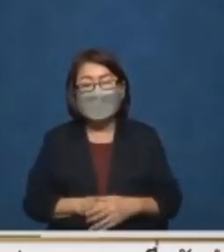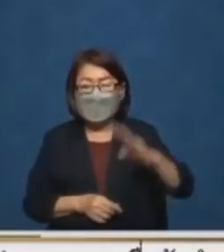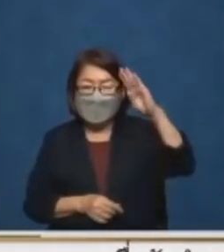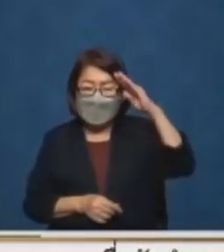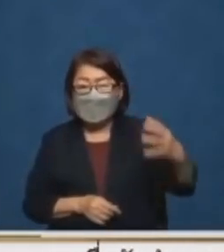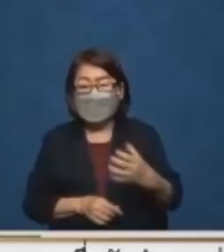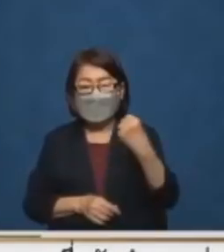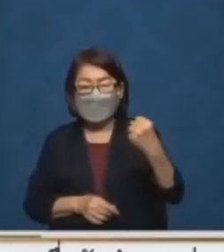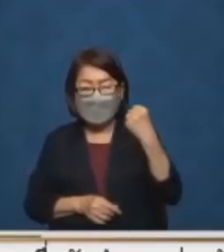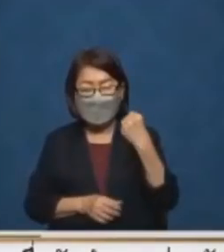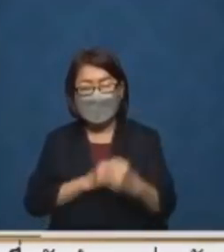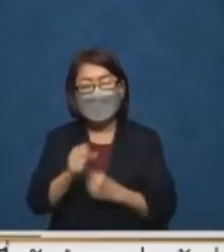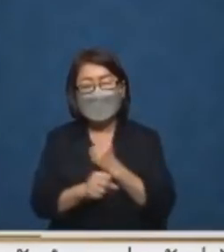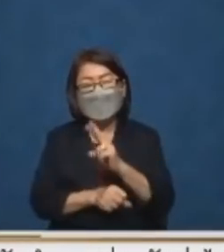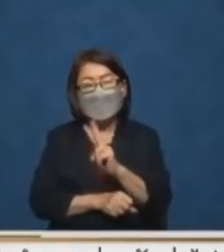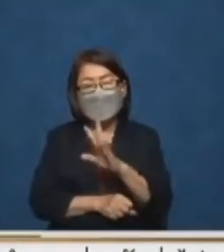2557